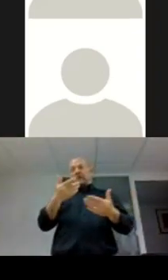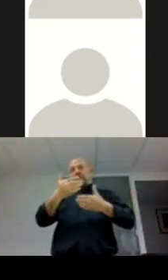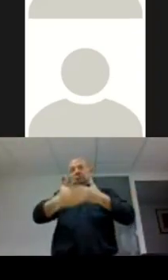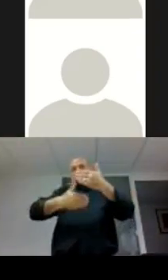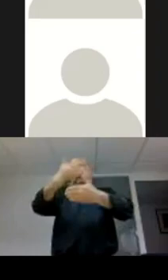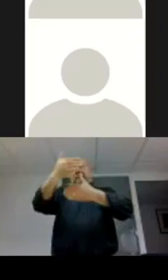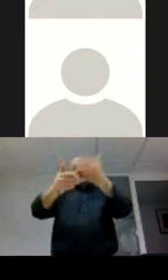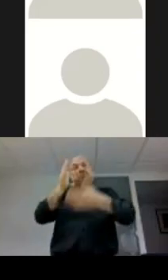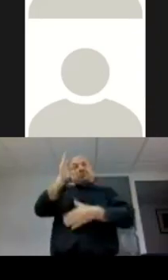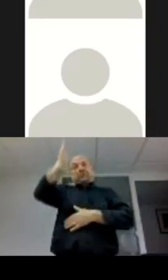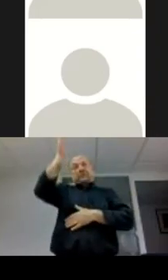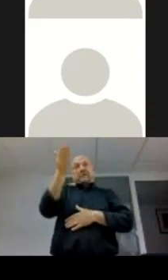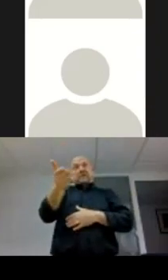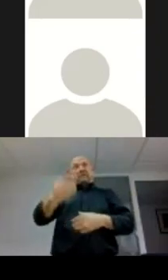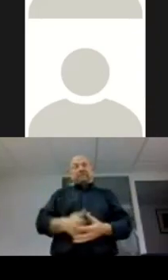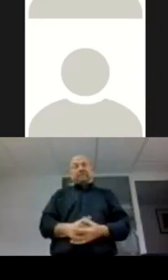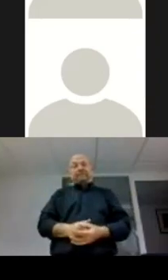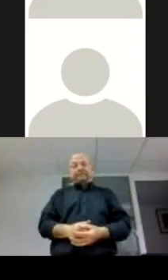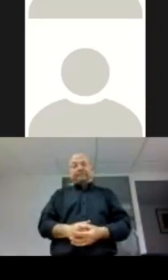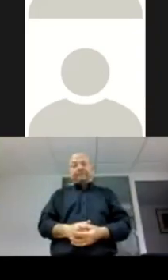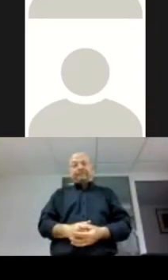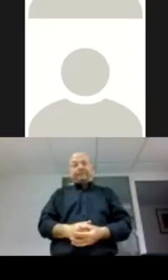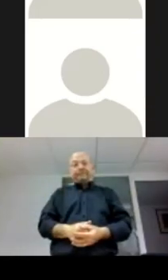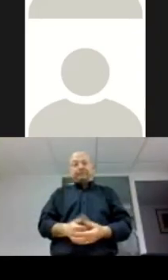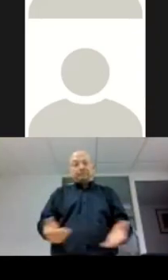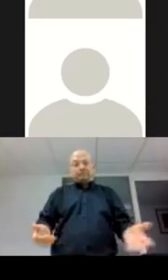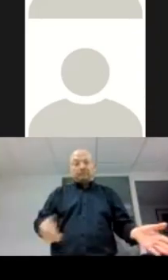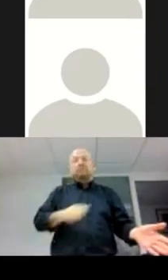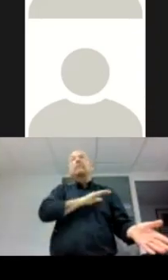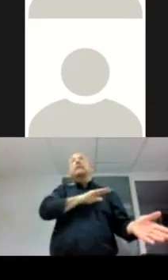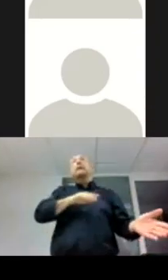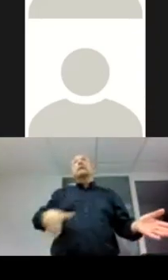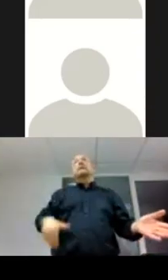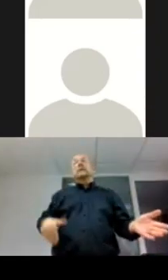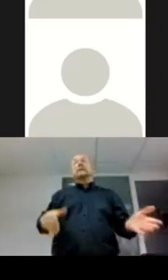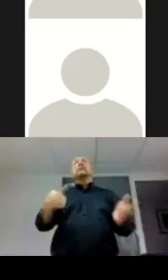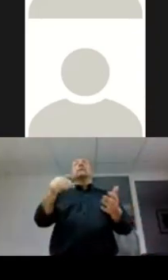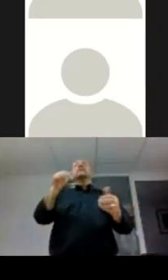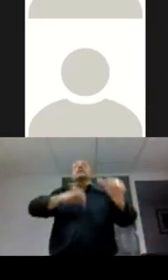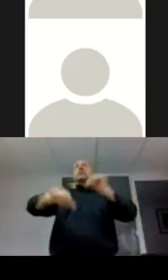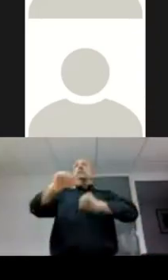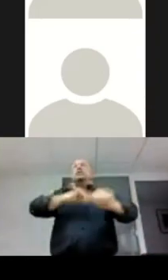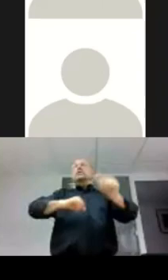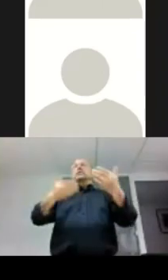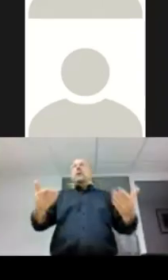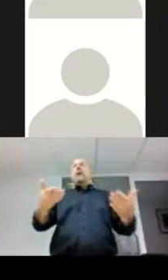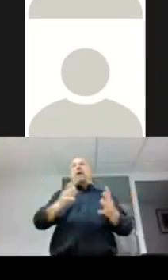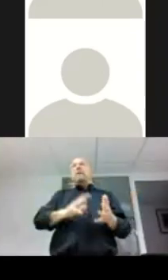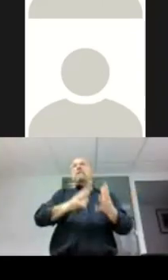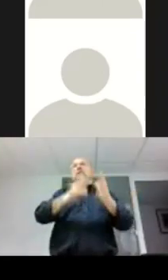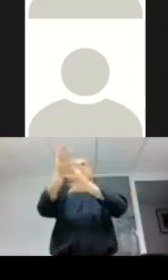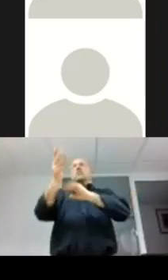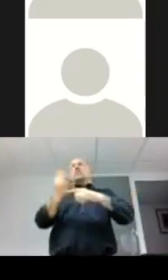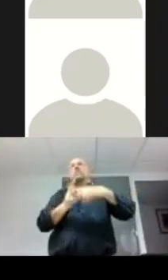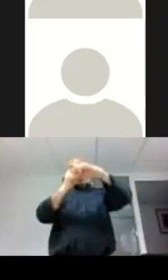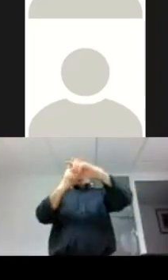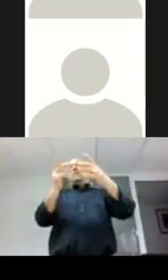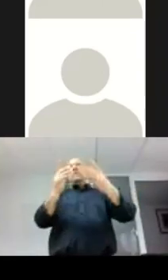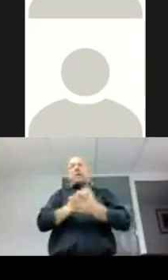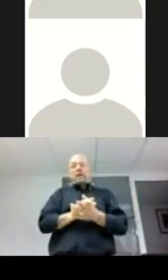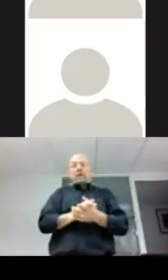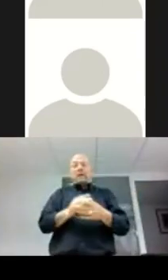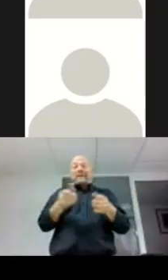vous proposer cette prise en charge dès l'année prochaine. Voilà. La dernière chose, en fait, en termes d'évolution en